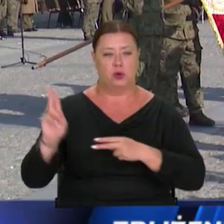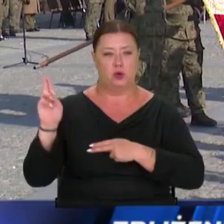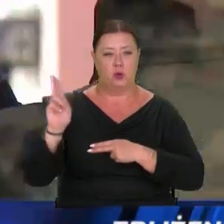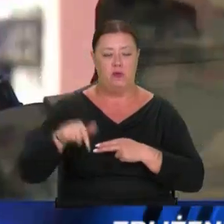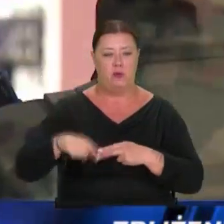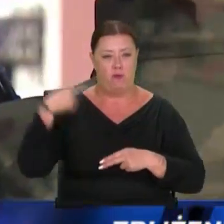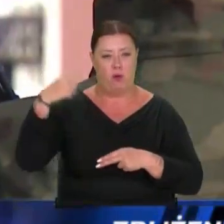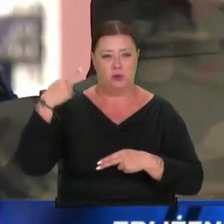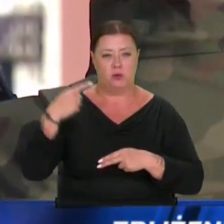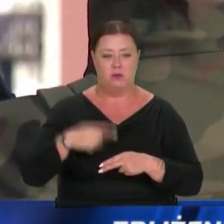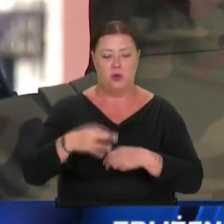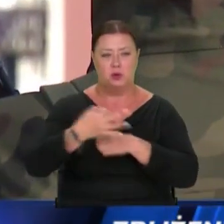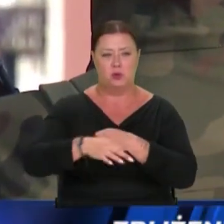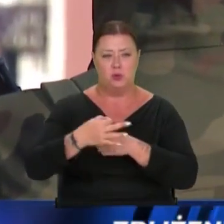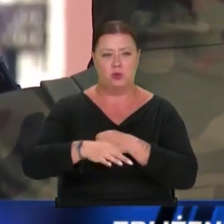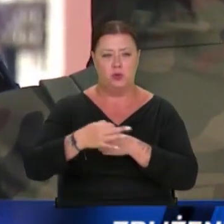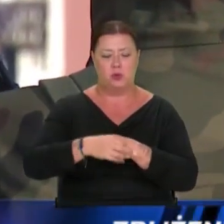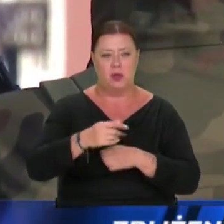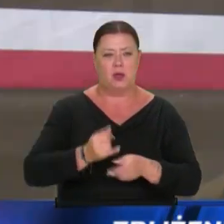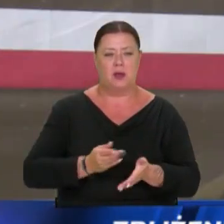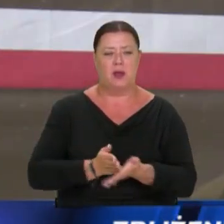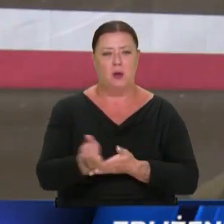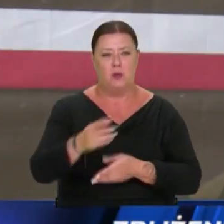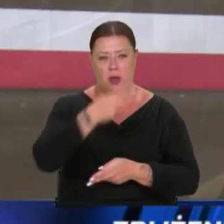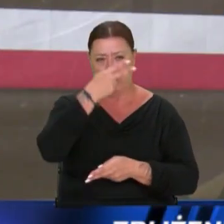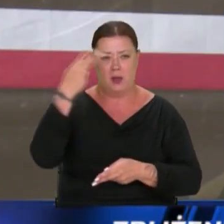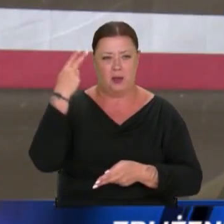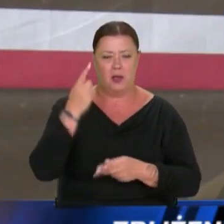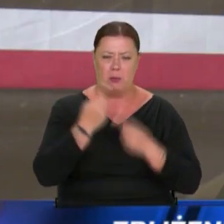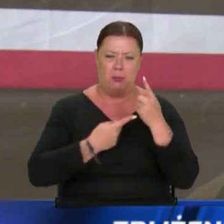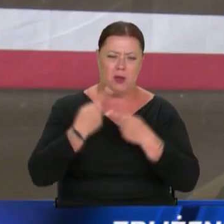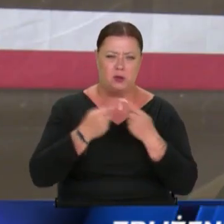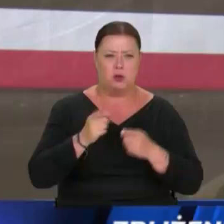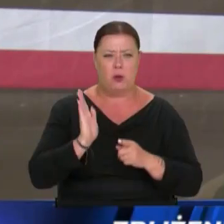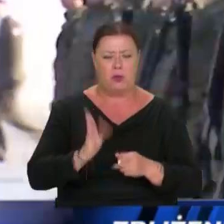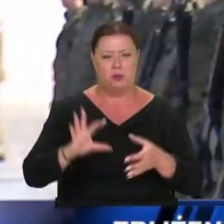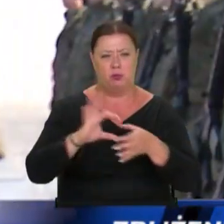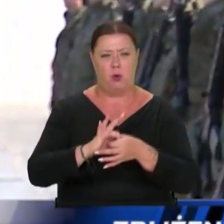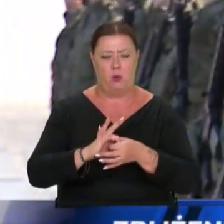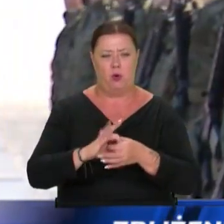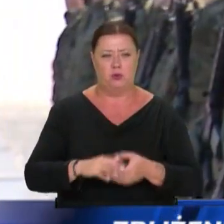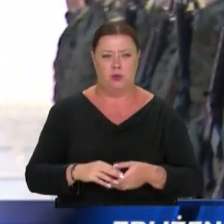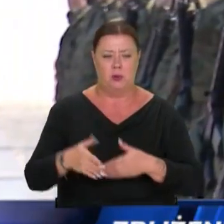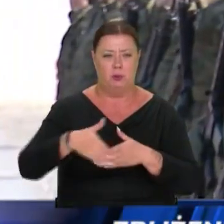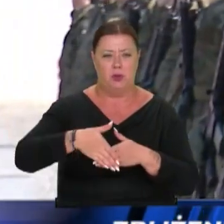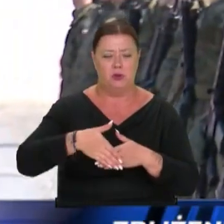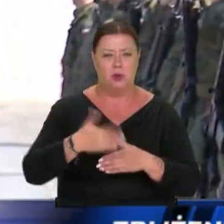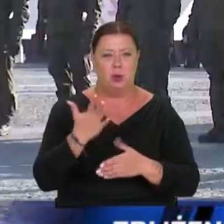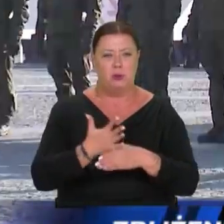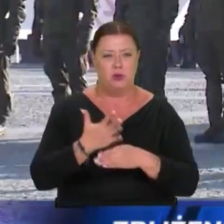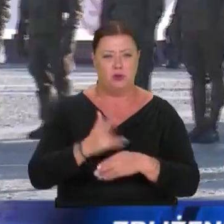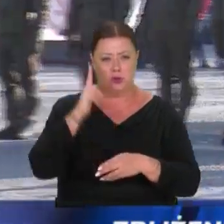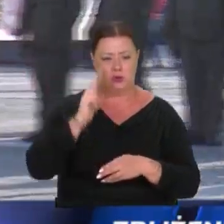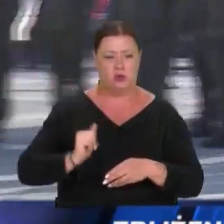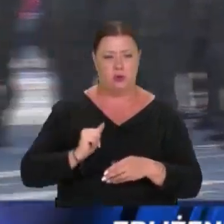Włocławku. Studiuję na kierunku pielęgniarskim, także myślę, że to też będzie można połączyć. Blisko 50 żołnierzy